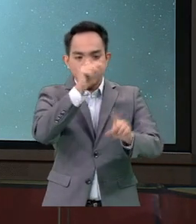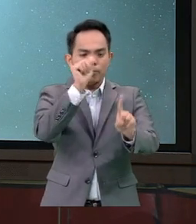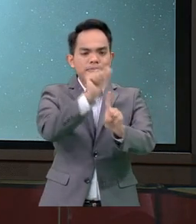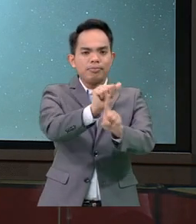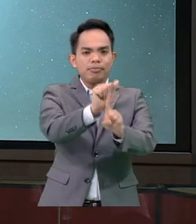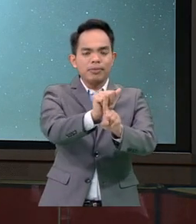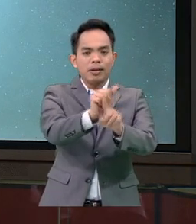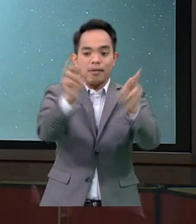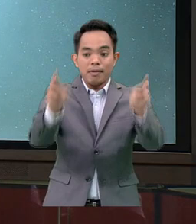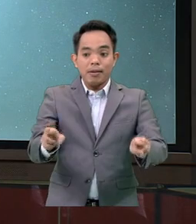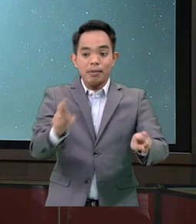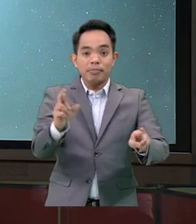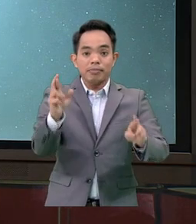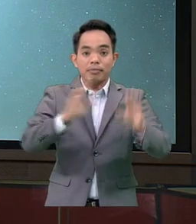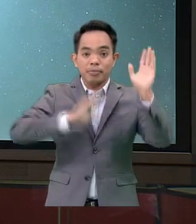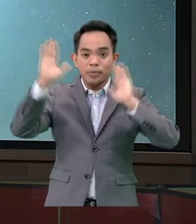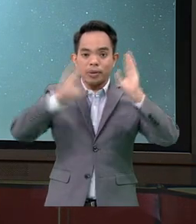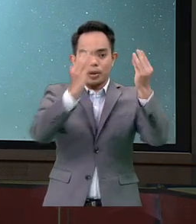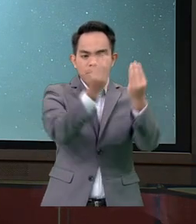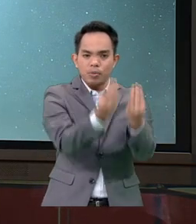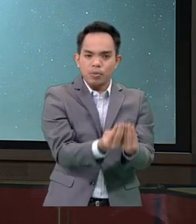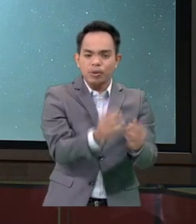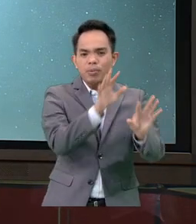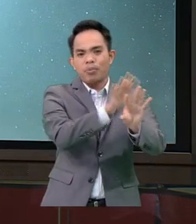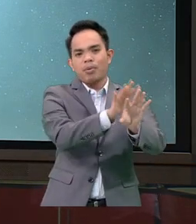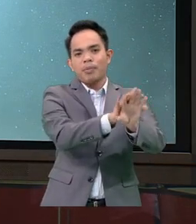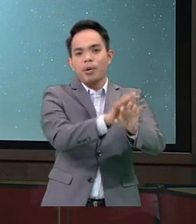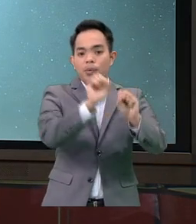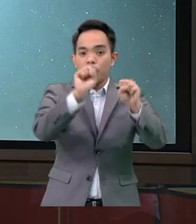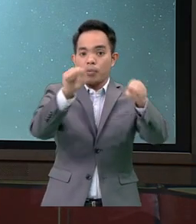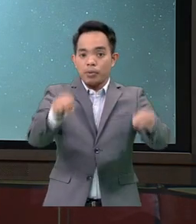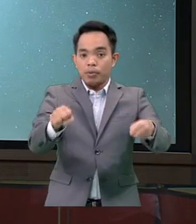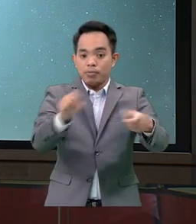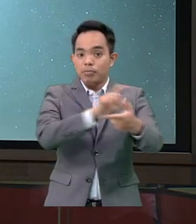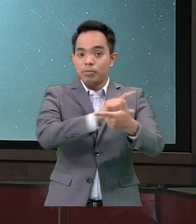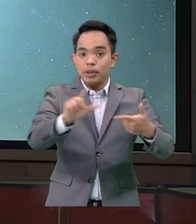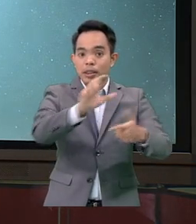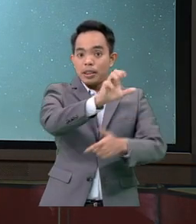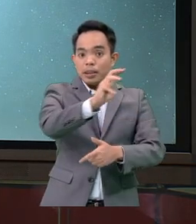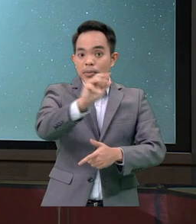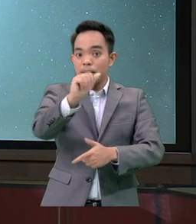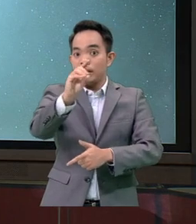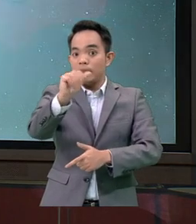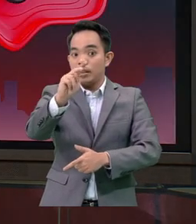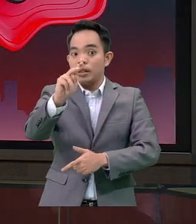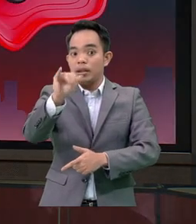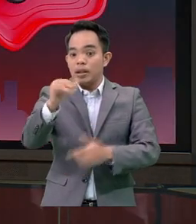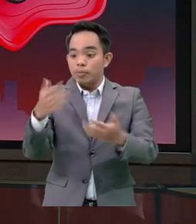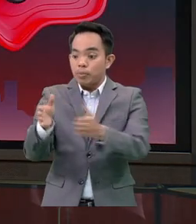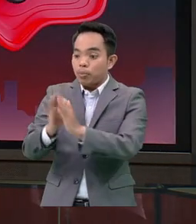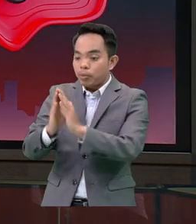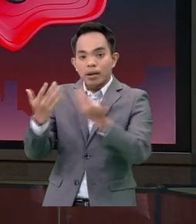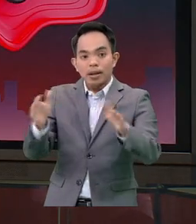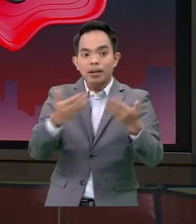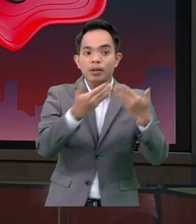memandangkan rakyat Malaysia secara jumlah yang sangat ramai dapat dan layak untuk imadani bahkan rayuan juga sudah dibuka